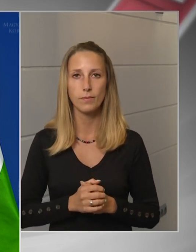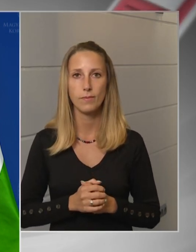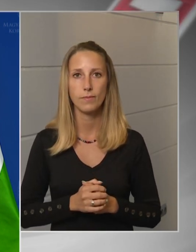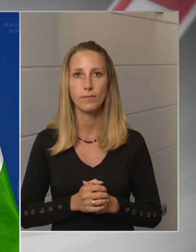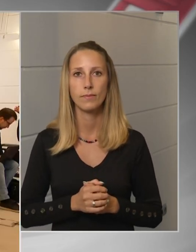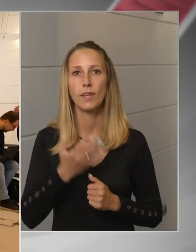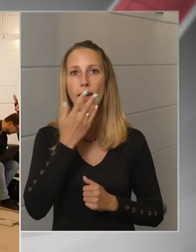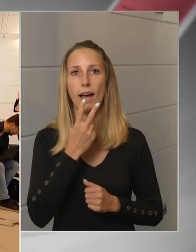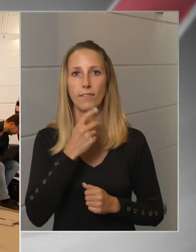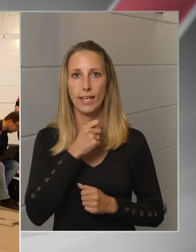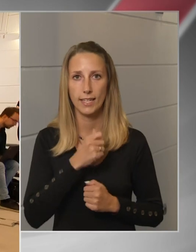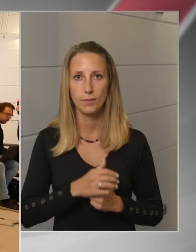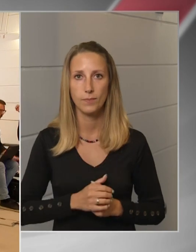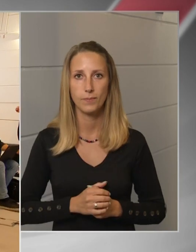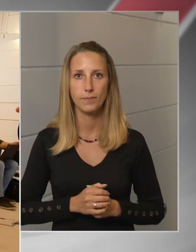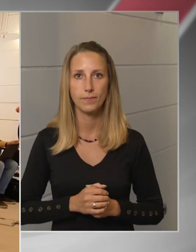Hvg.